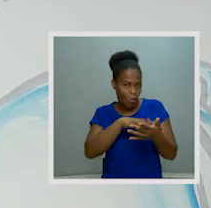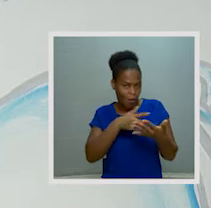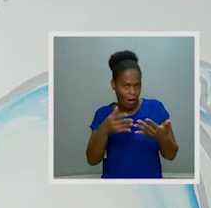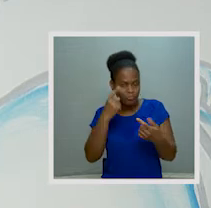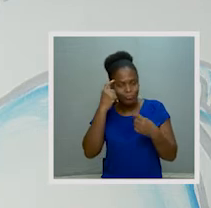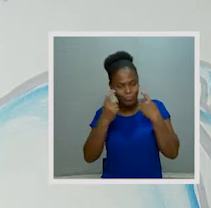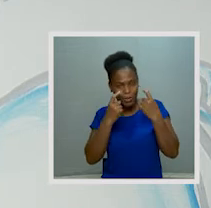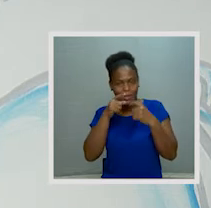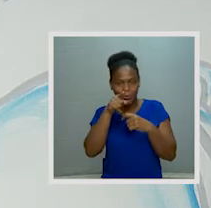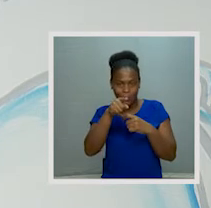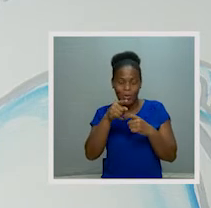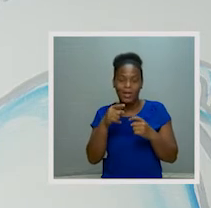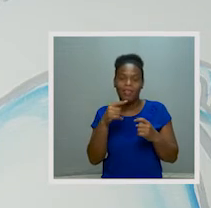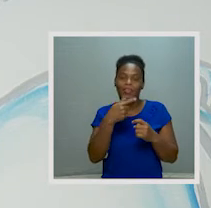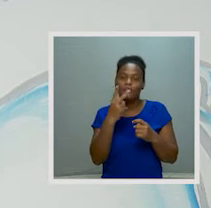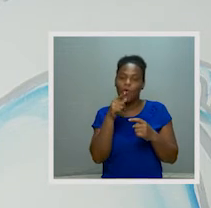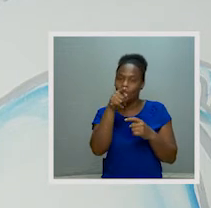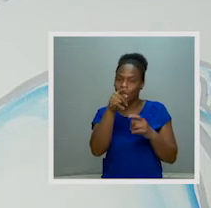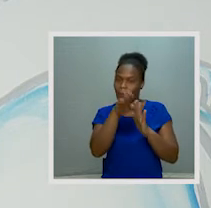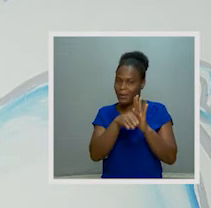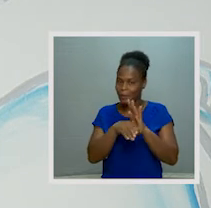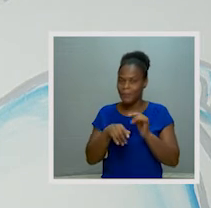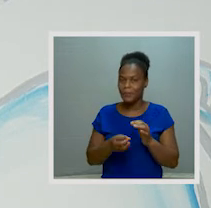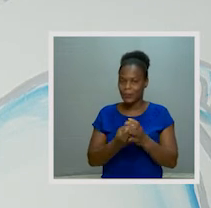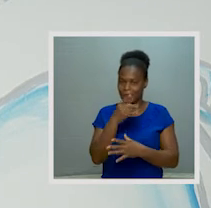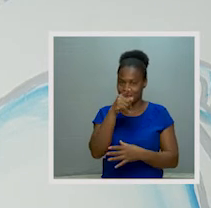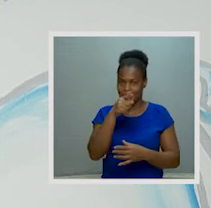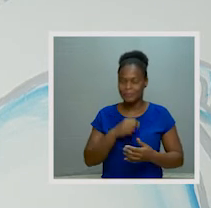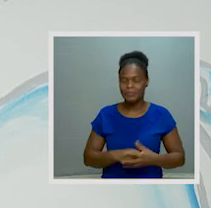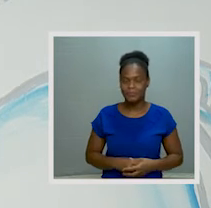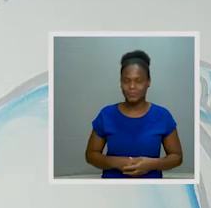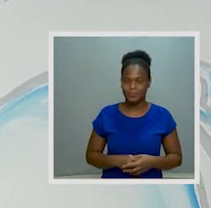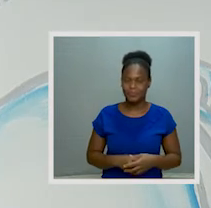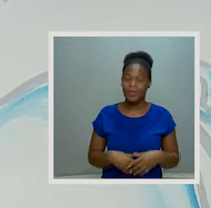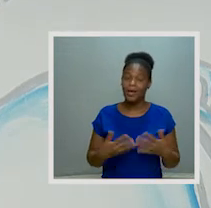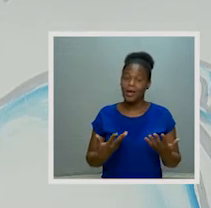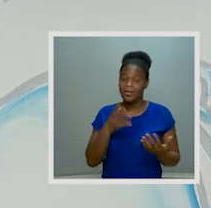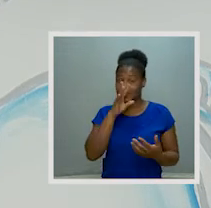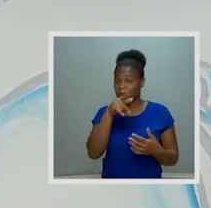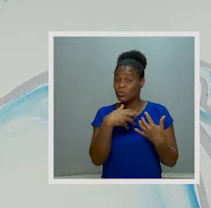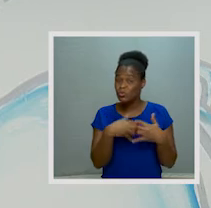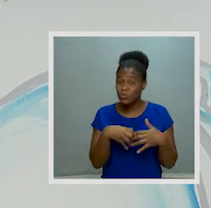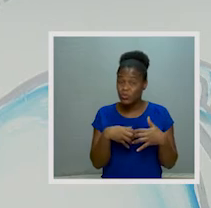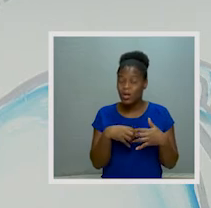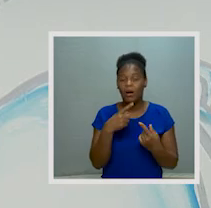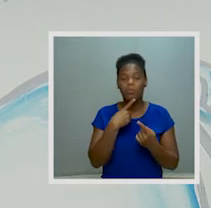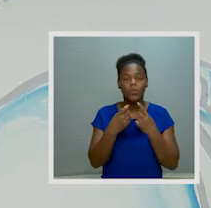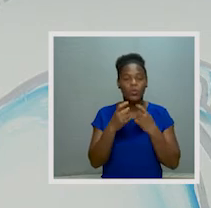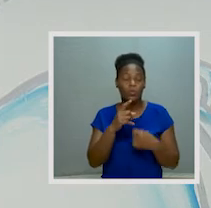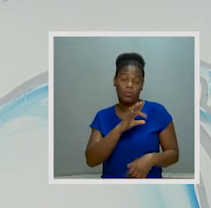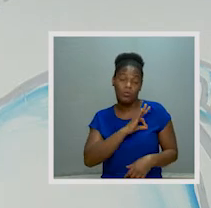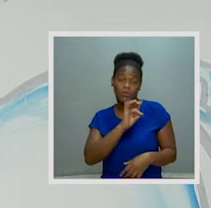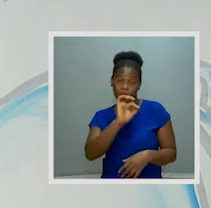de créer, d'imaginer votre chaîne télévisée. Très bien. Si vous avez des doutes,